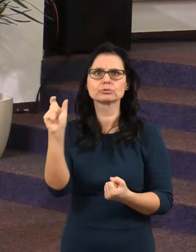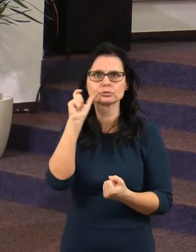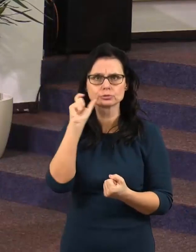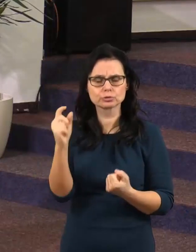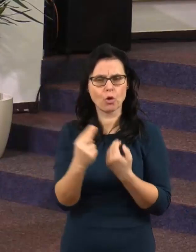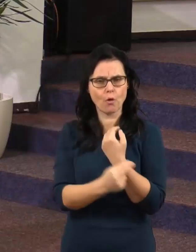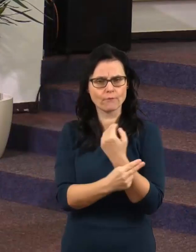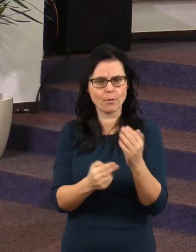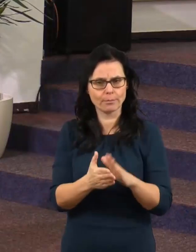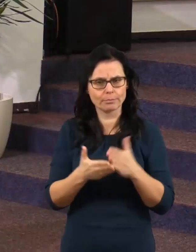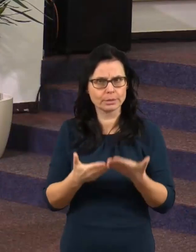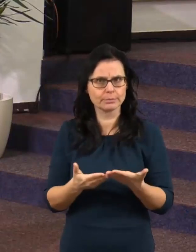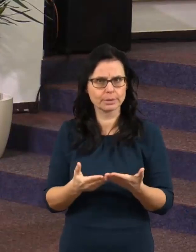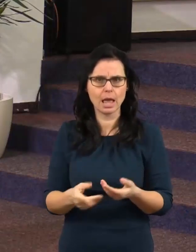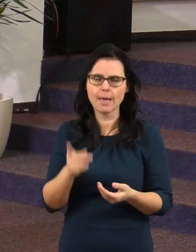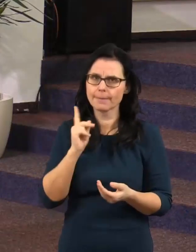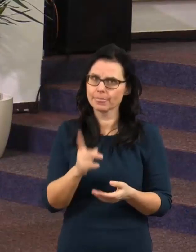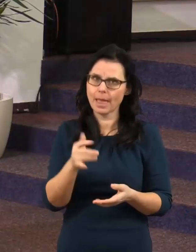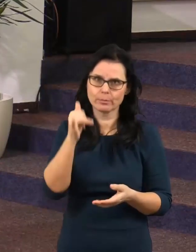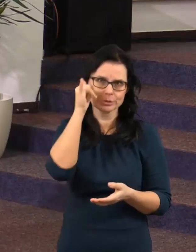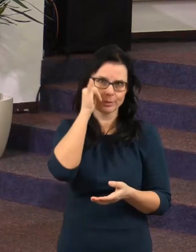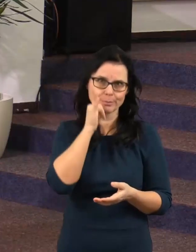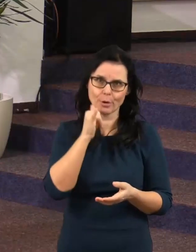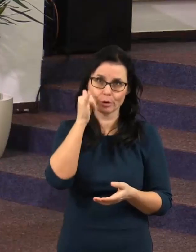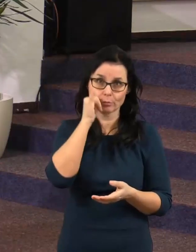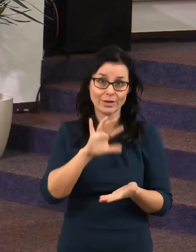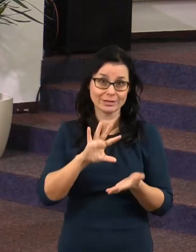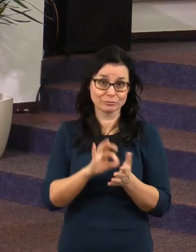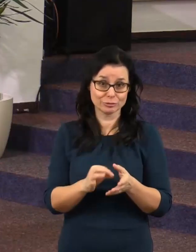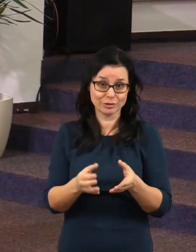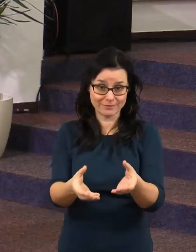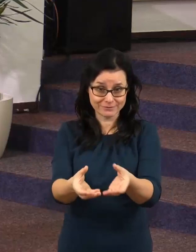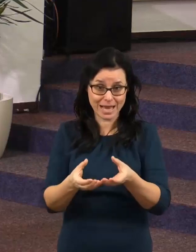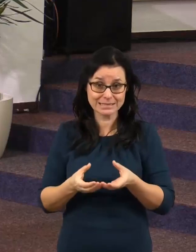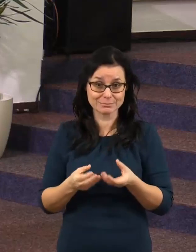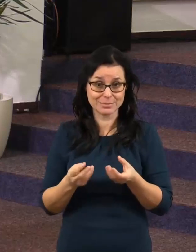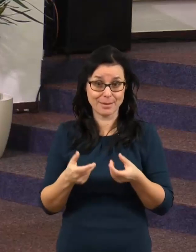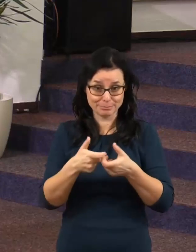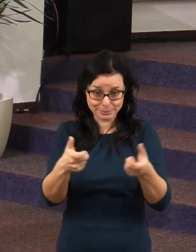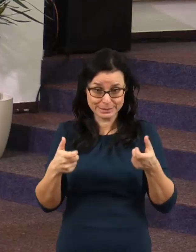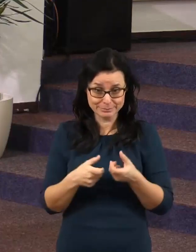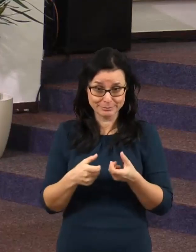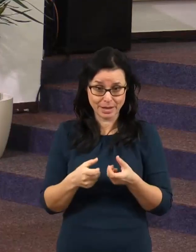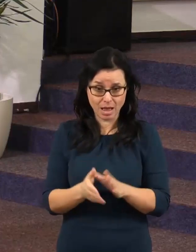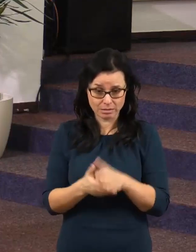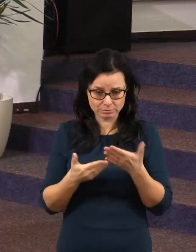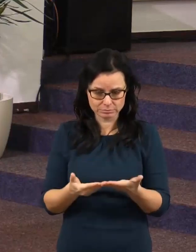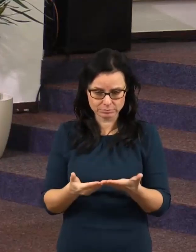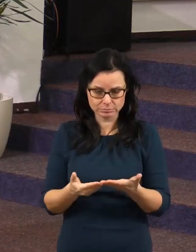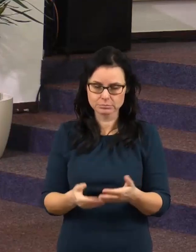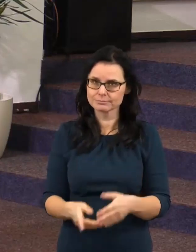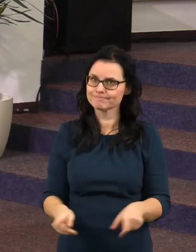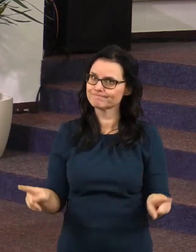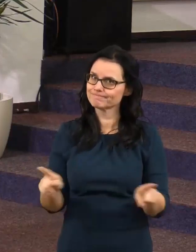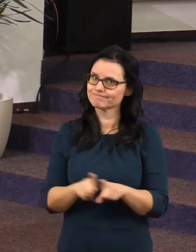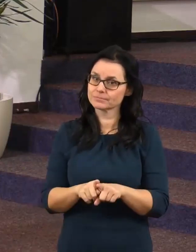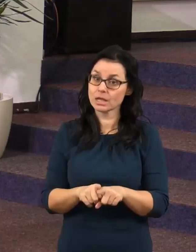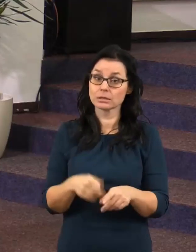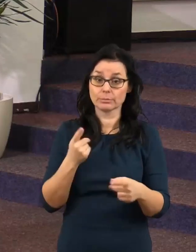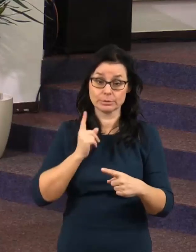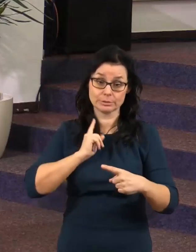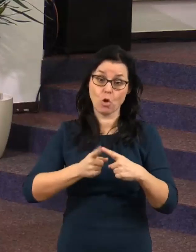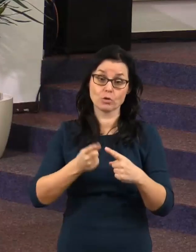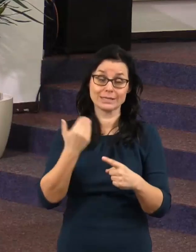nemusí opravdu nikdo pochybovat o tom, že když si vezme do ruky boží slovo, že to je stejné, konkrétně starý zákon,